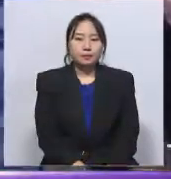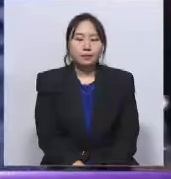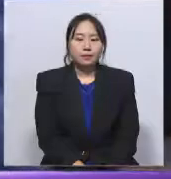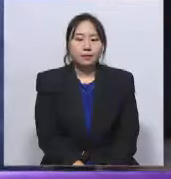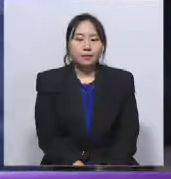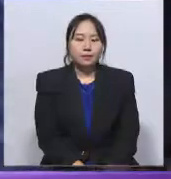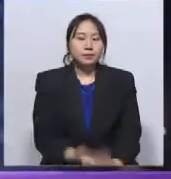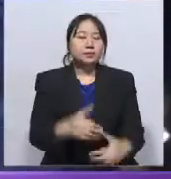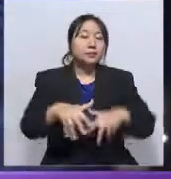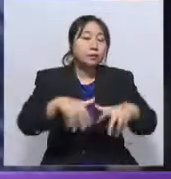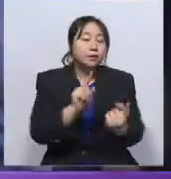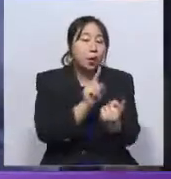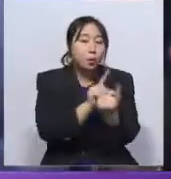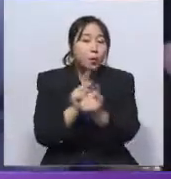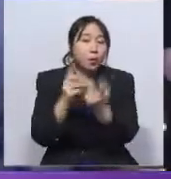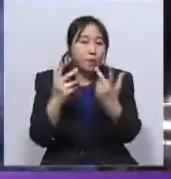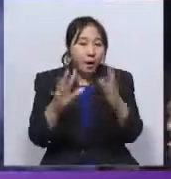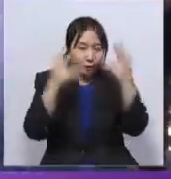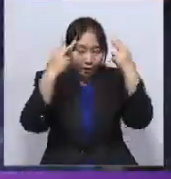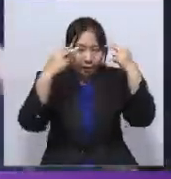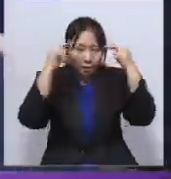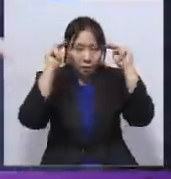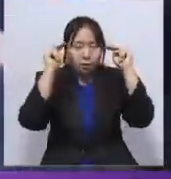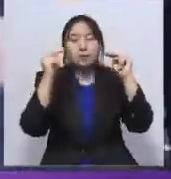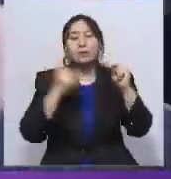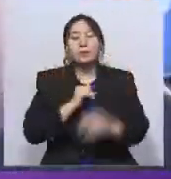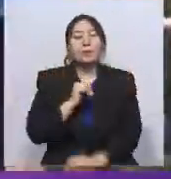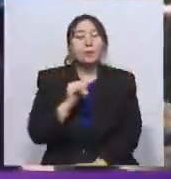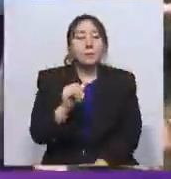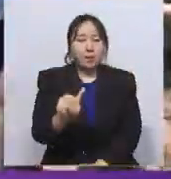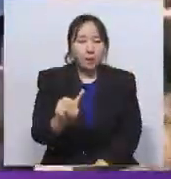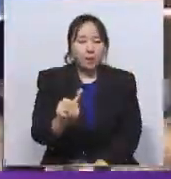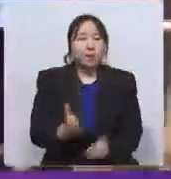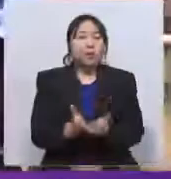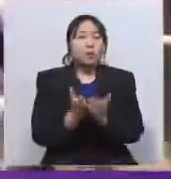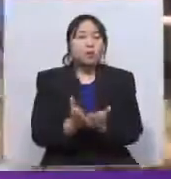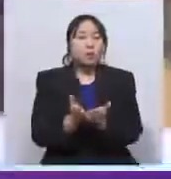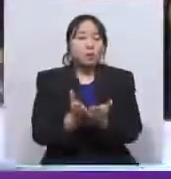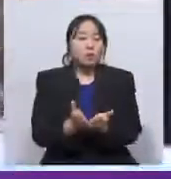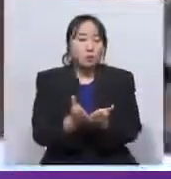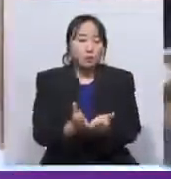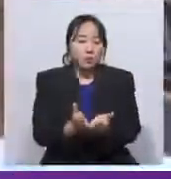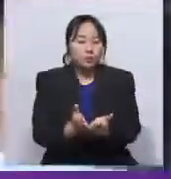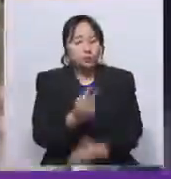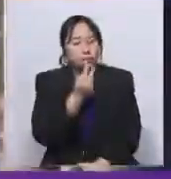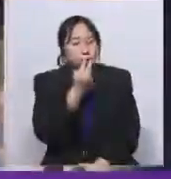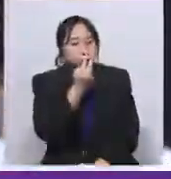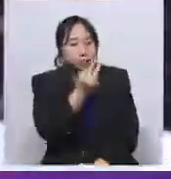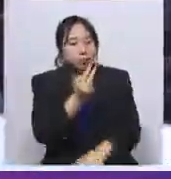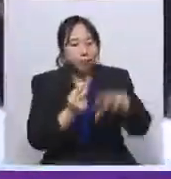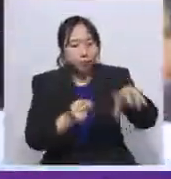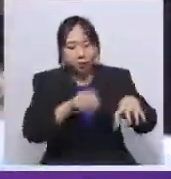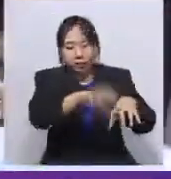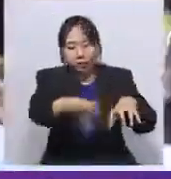หลังจากพบปะประชาชนแล้วนะคะนายกรัฐมนตรีก็เดินทางลงเรือเพื่อที่จะไปเยี่ยมชมจุดศึกษ